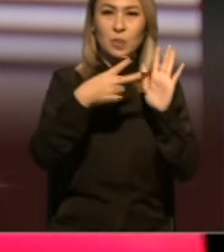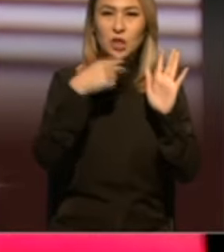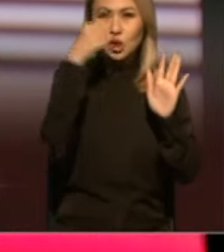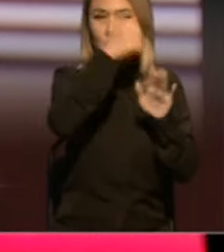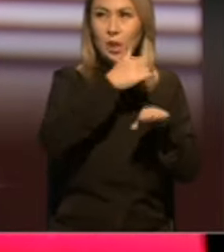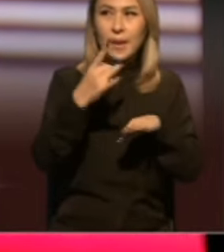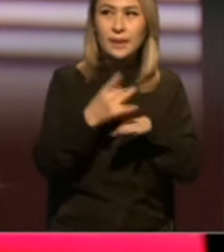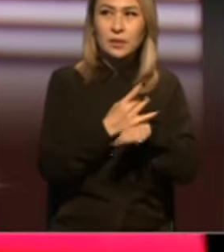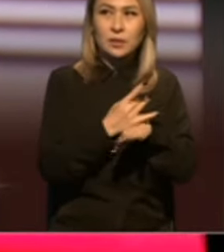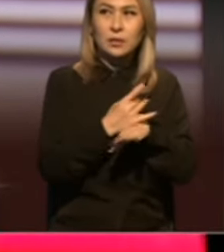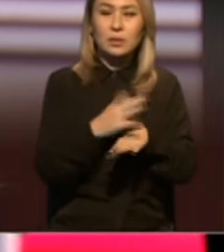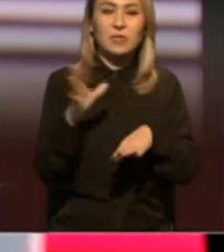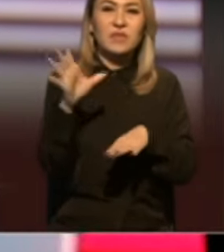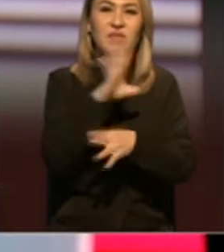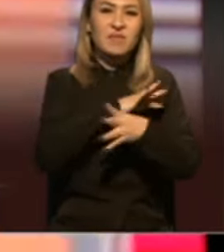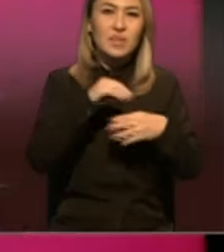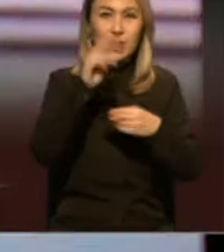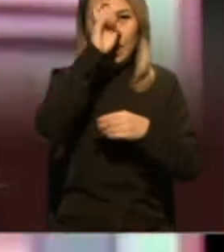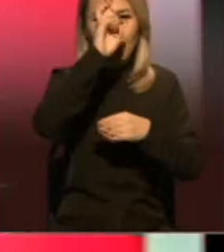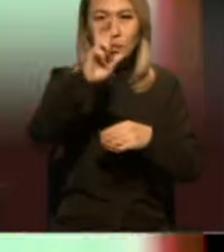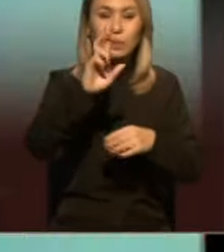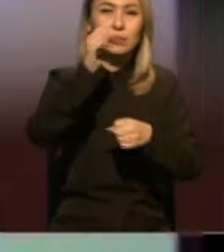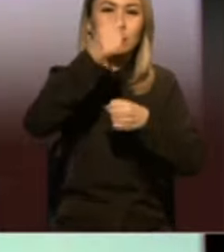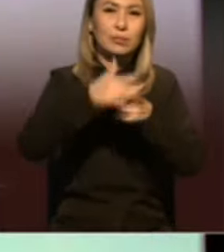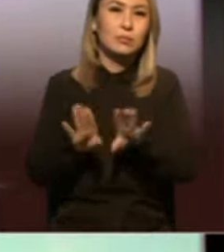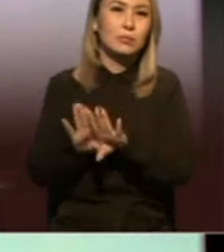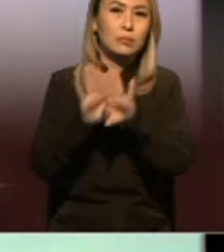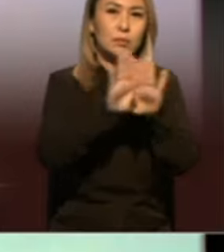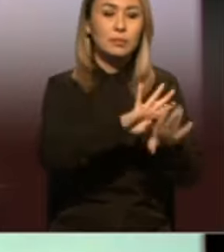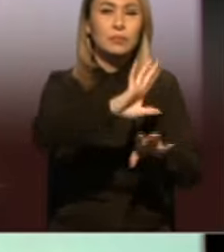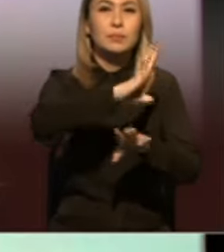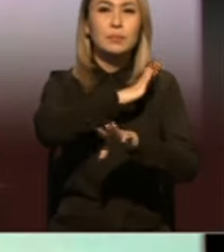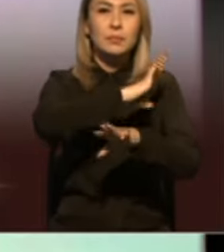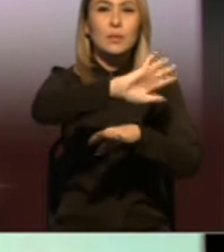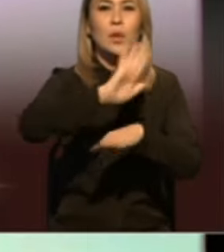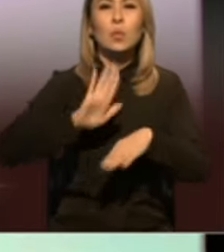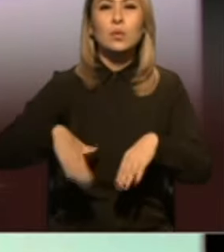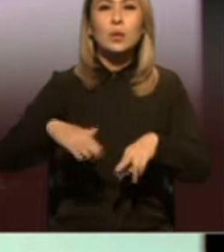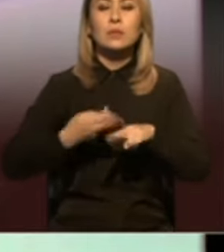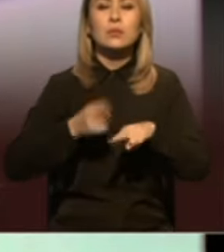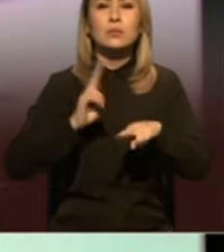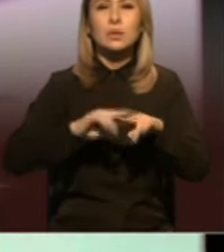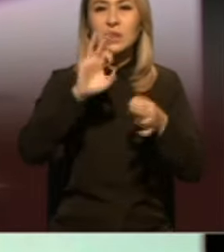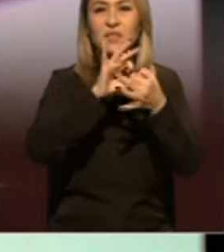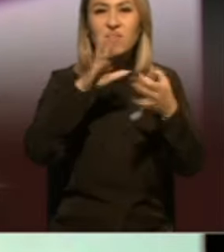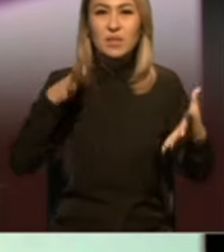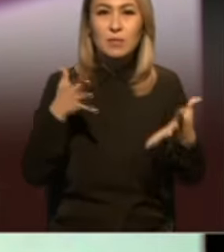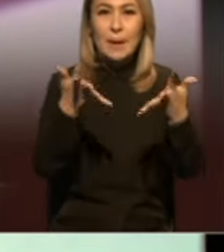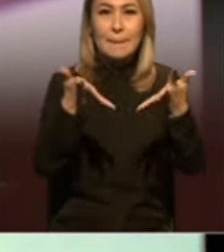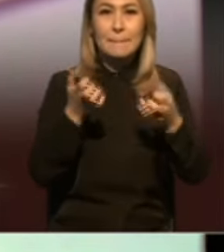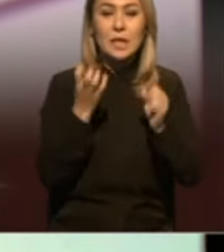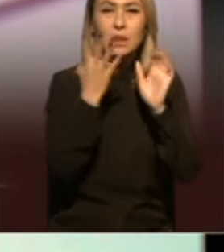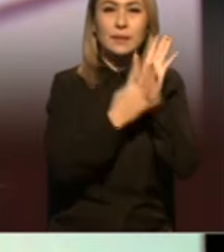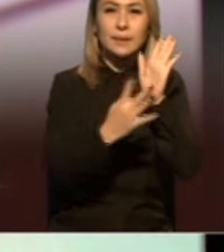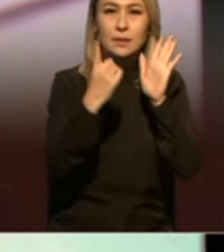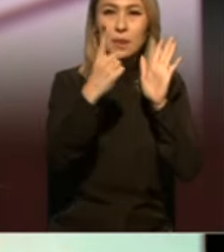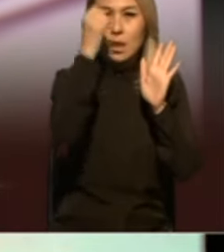алғашқы рет сондай барлық түрк әлеміне ортақ әліпби жасау керек еді. Одан кейін барып тәуелсіздік алғаннан кейін 91 жылдары